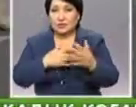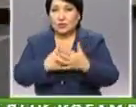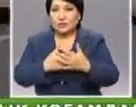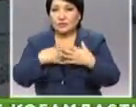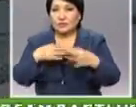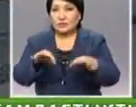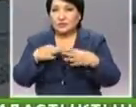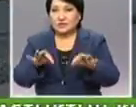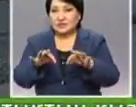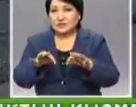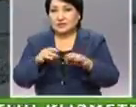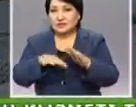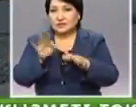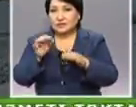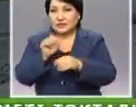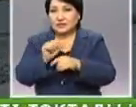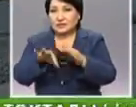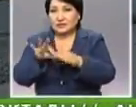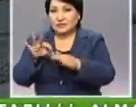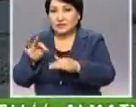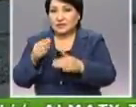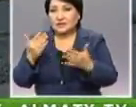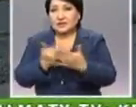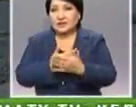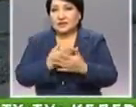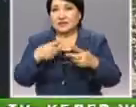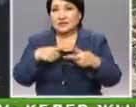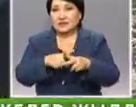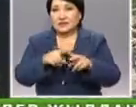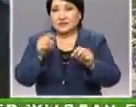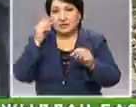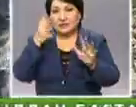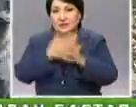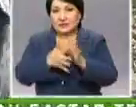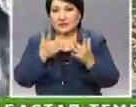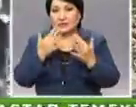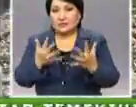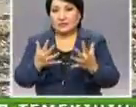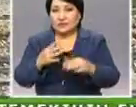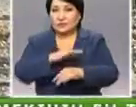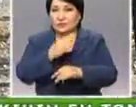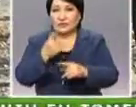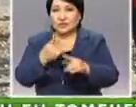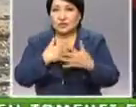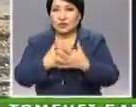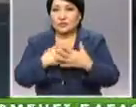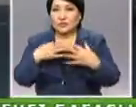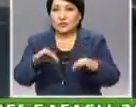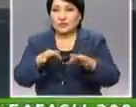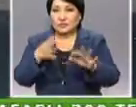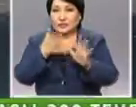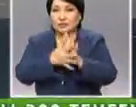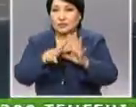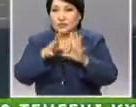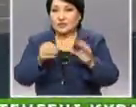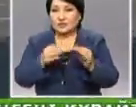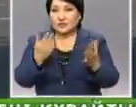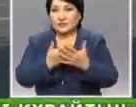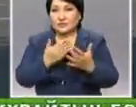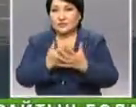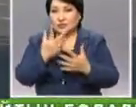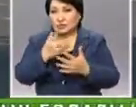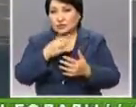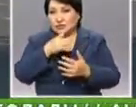жүргізушілері де іріктеліпті. Су жаңа техниканы меңгерем деген азаматтарға қойылатын талап та күшті. Біріншіден қоғамдық көлікті меңгеру бойынша кем дегенде